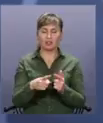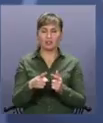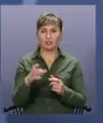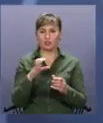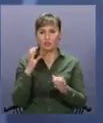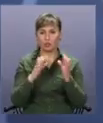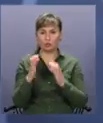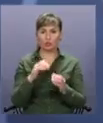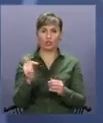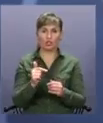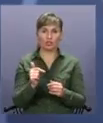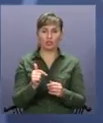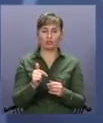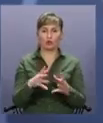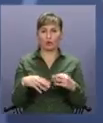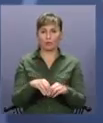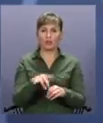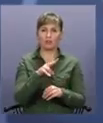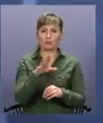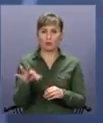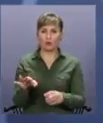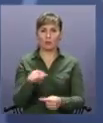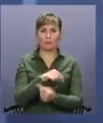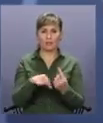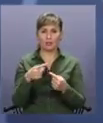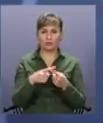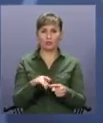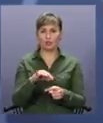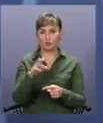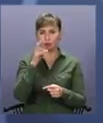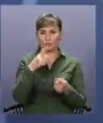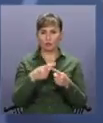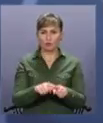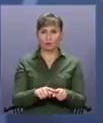гражданского общества, неправительственной организации, бизнес-структуры и государственной структуры.